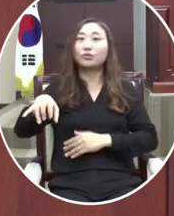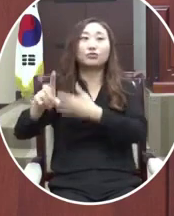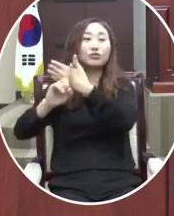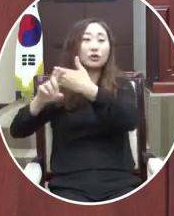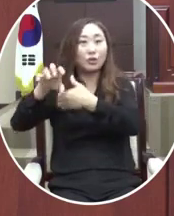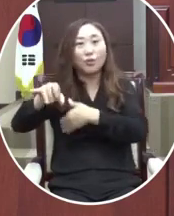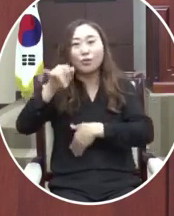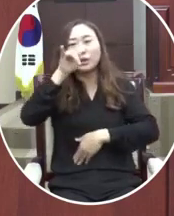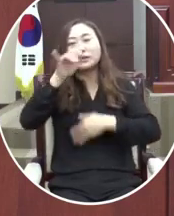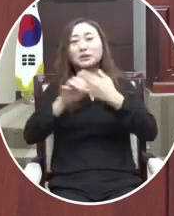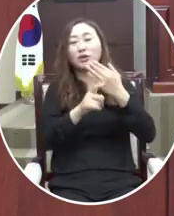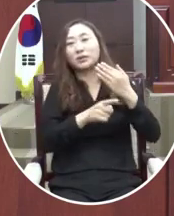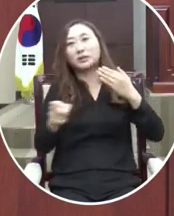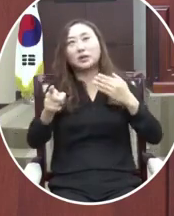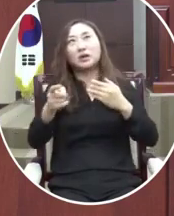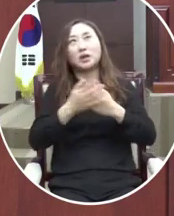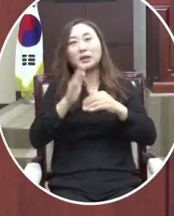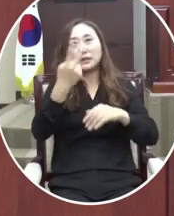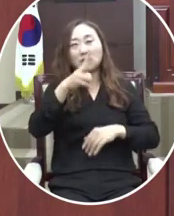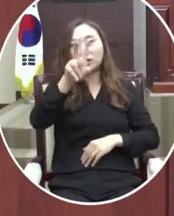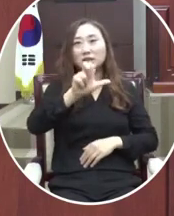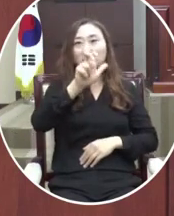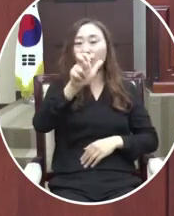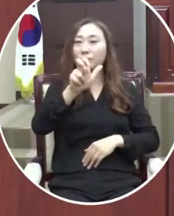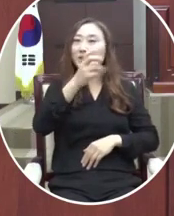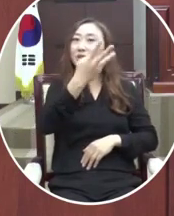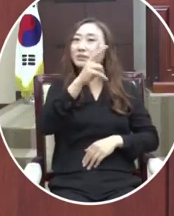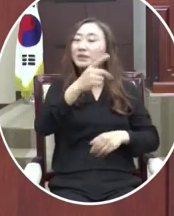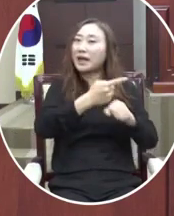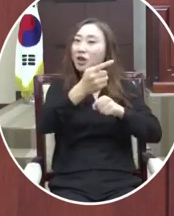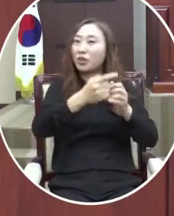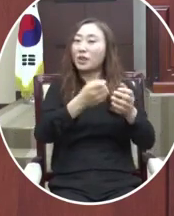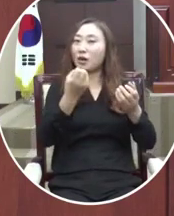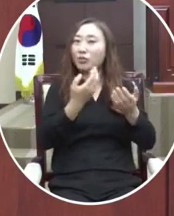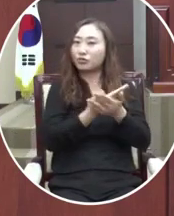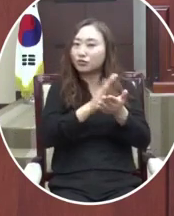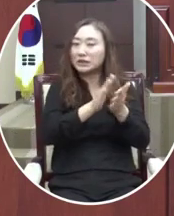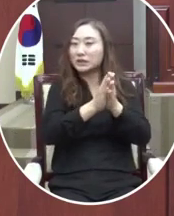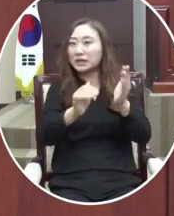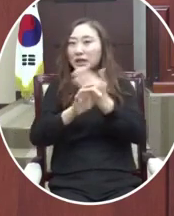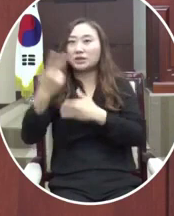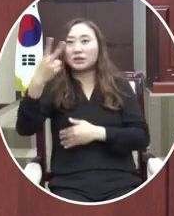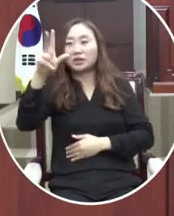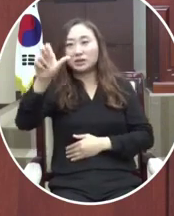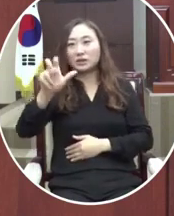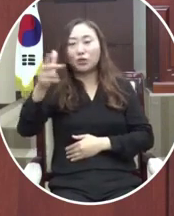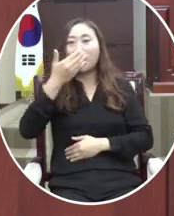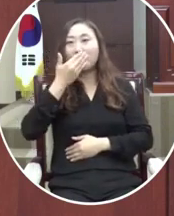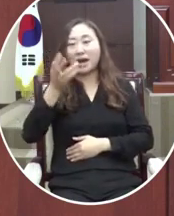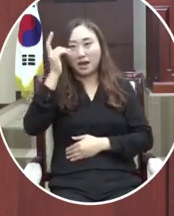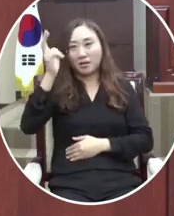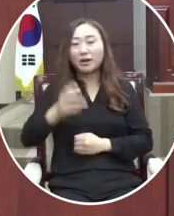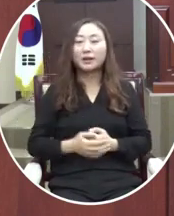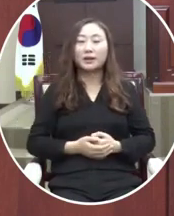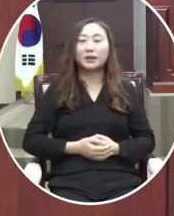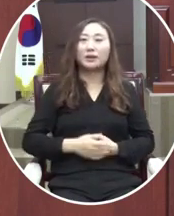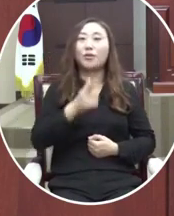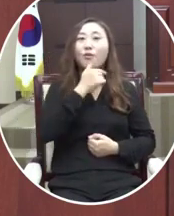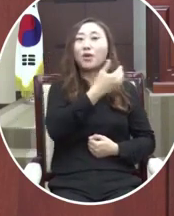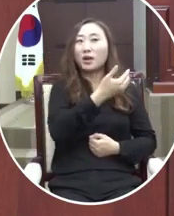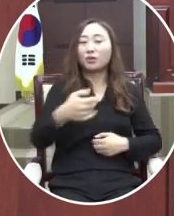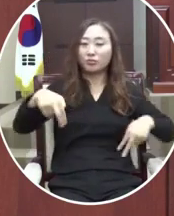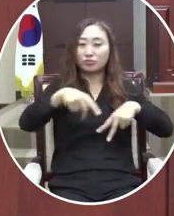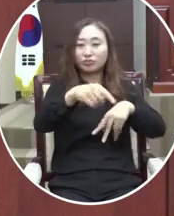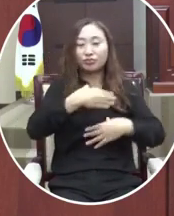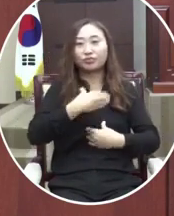공사의 착공해 2025년 준공함으로써 교통 체증으로 인한 주민 불편 해소에 노력하겠습니다 월계동 주민의